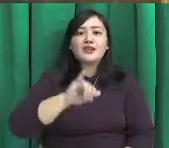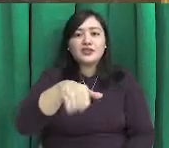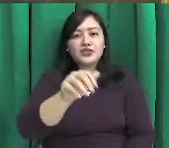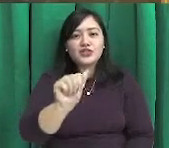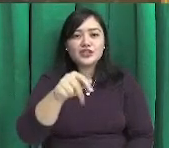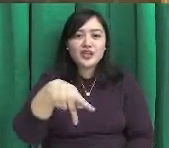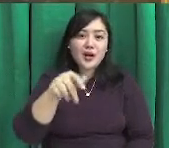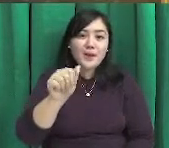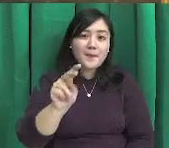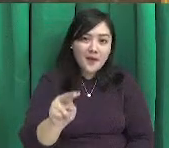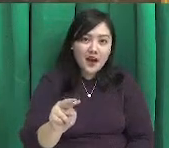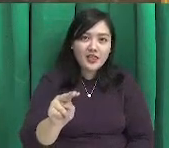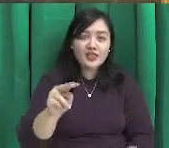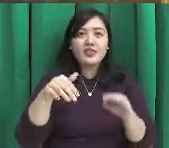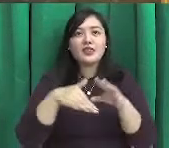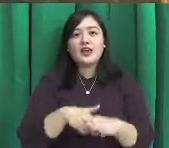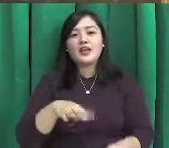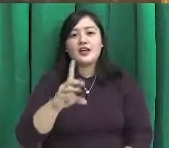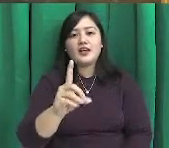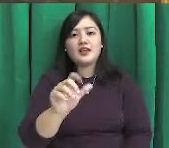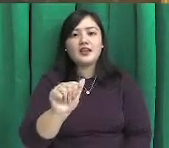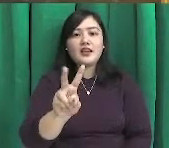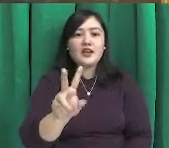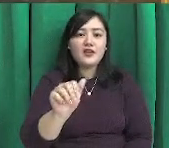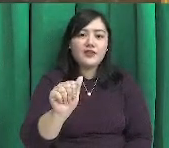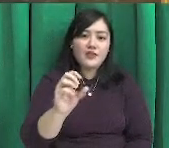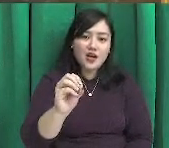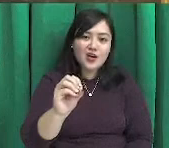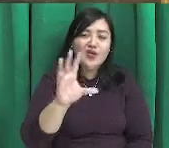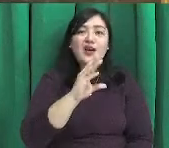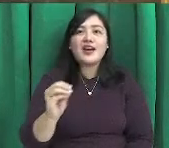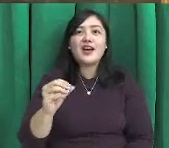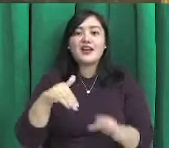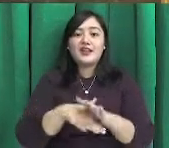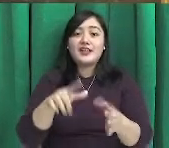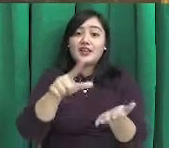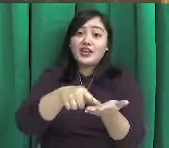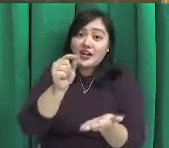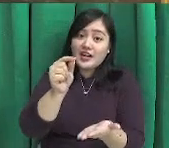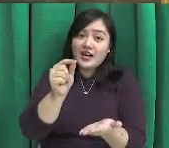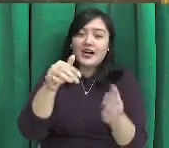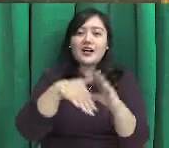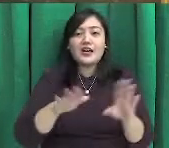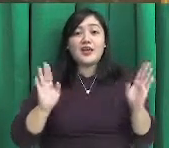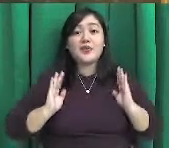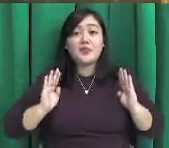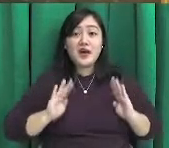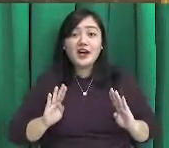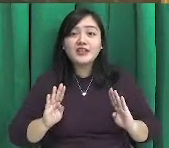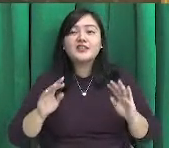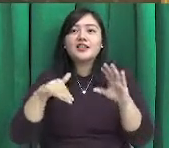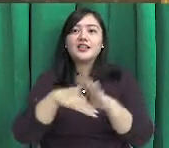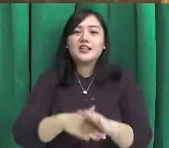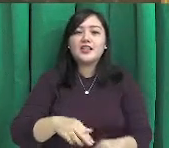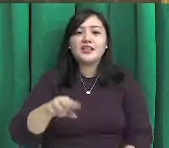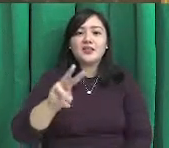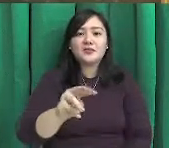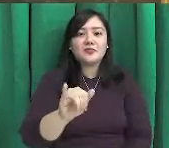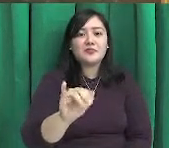sa Davao. Wow. Yeah. Si Ma'am Tess de la Cruz sa Tarlac. Si Ma'am Sheila Jaramillo sa Baguio. Sir Dexter Rico